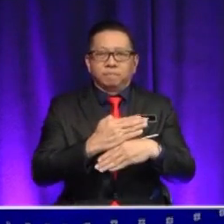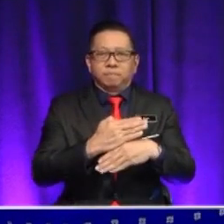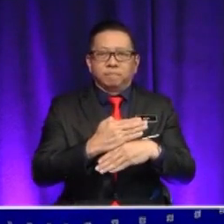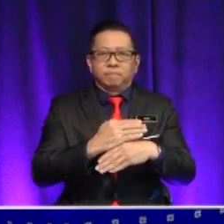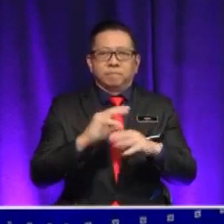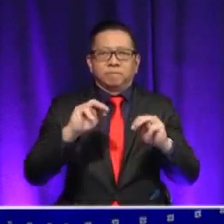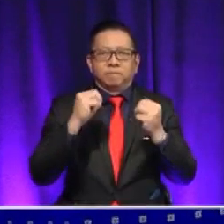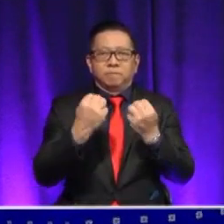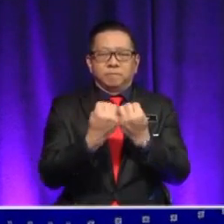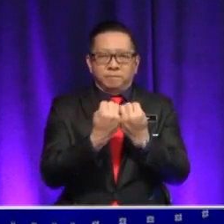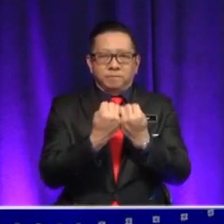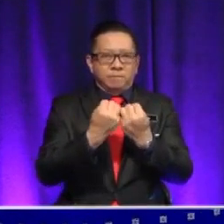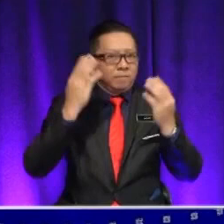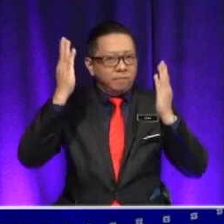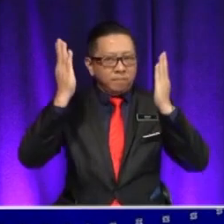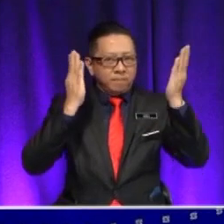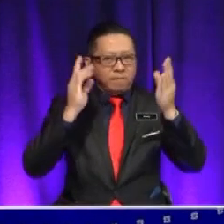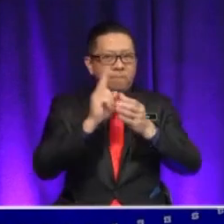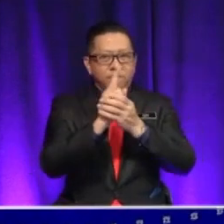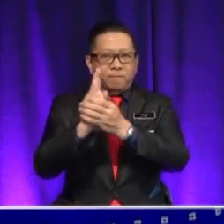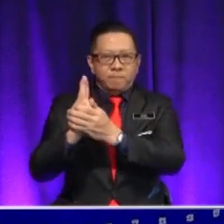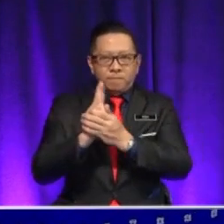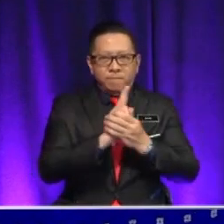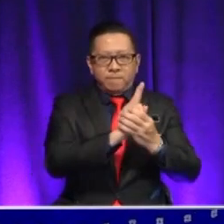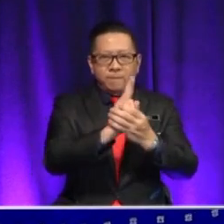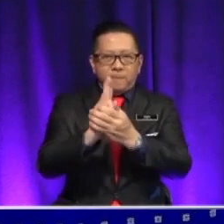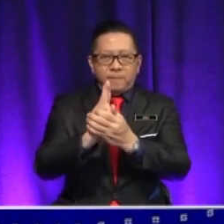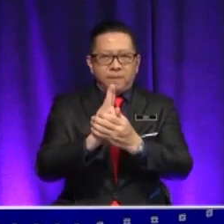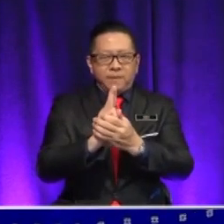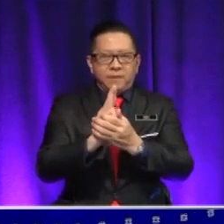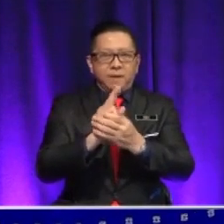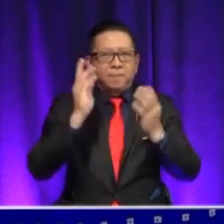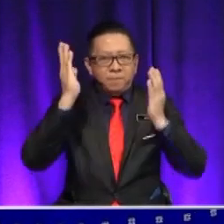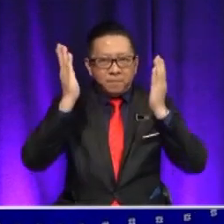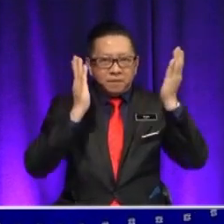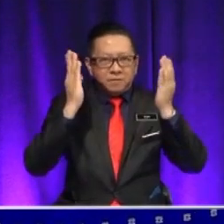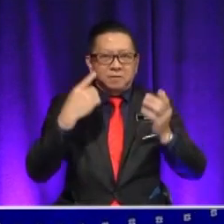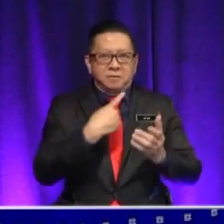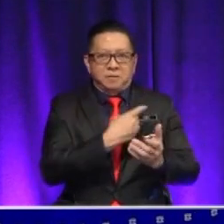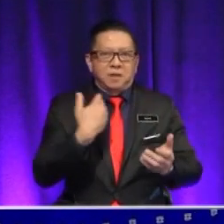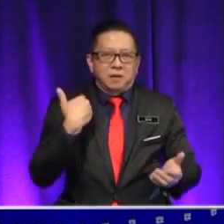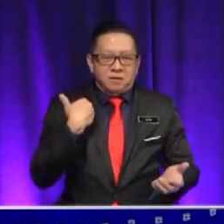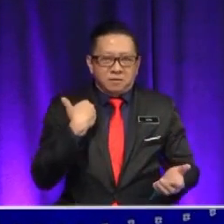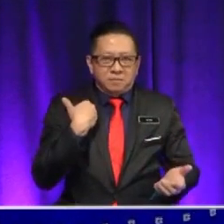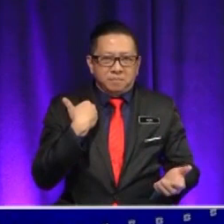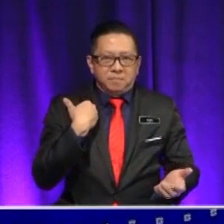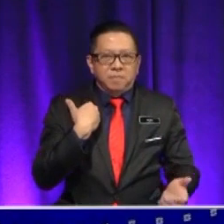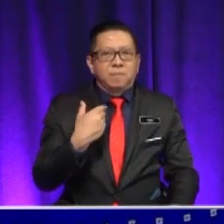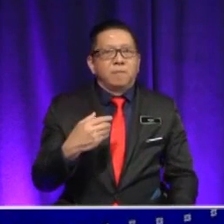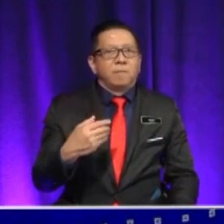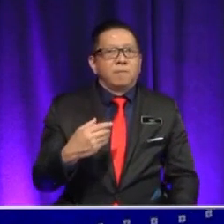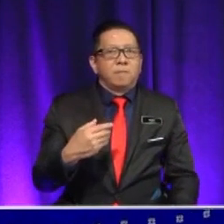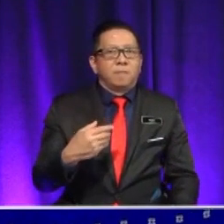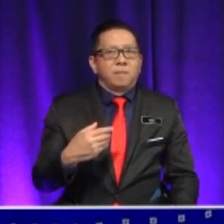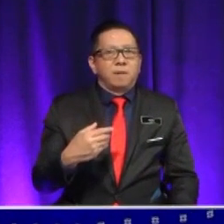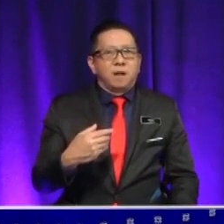mengamalkan perpaduan. Okey, kalau kita ketahui di Malaysia kita dah tahu ada tiga kaum ni kan. Contoh, Cik Farah boleh ceritakan